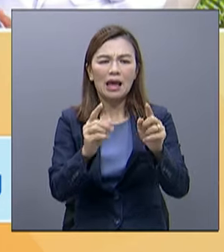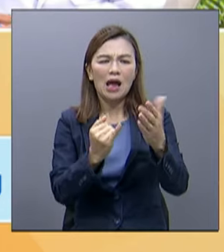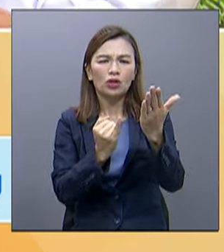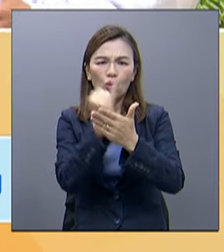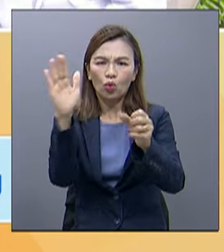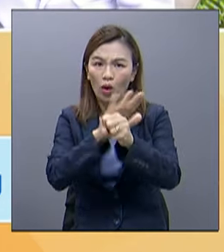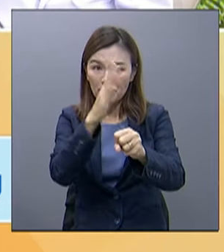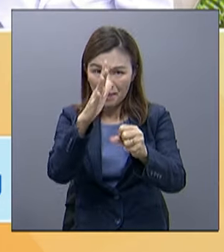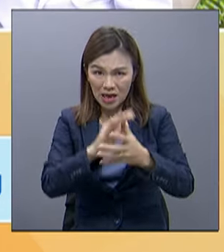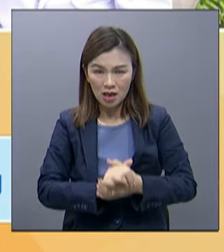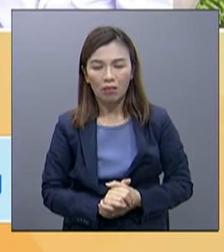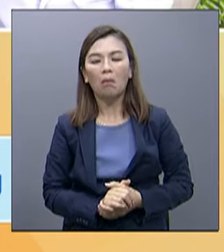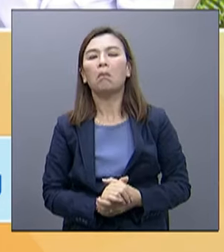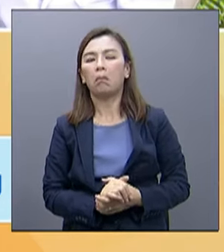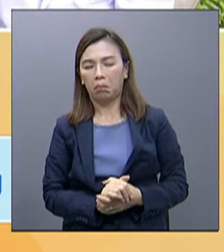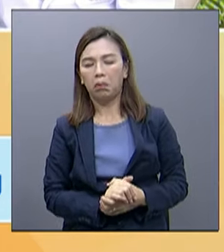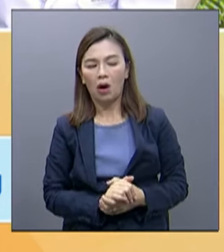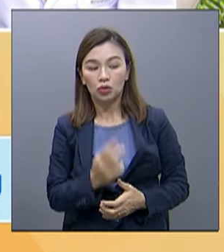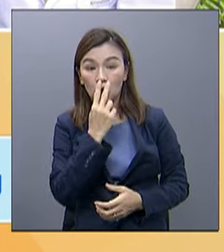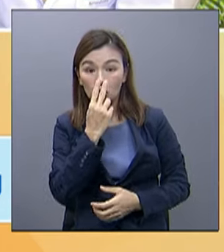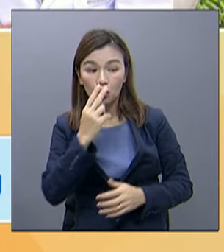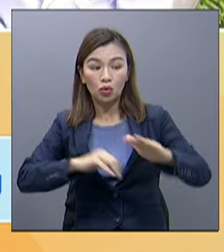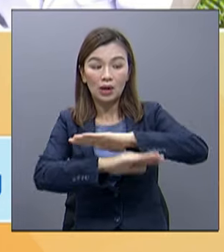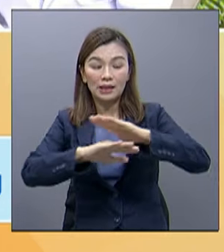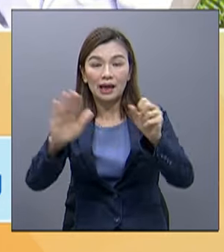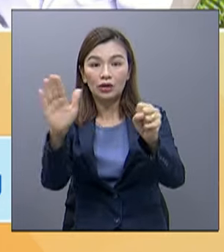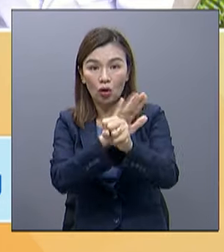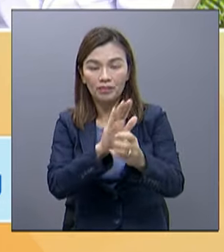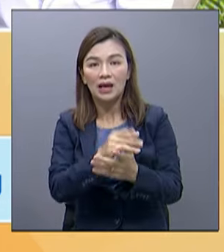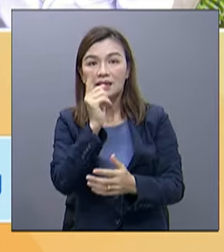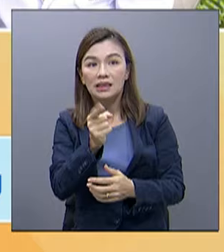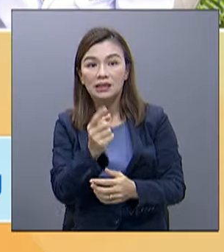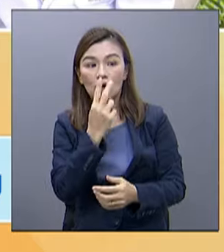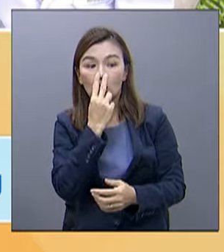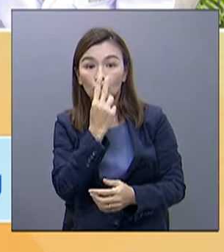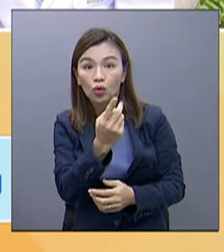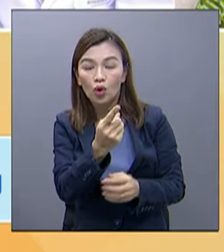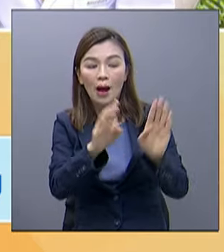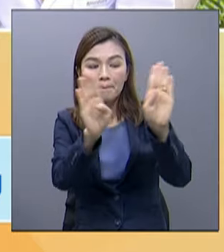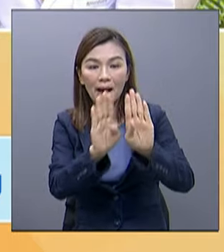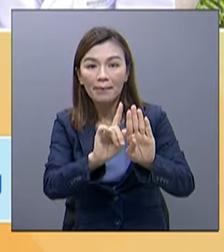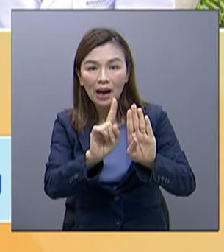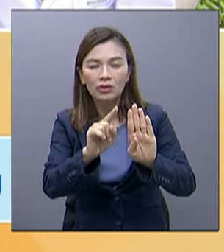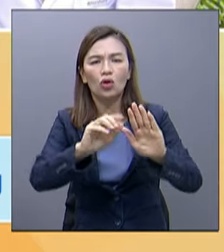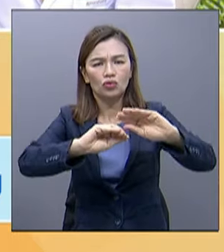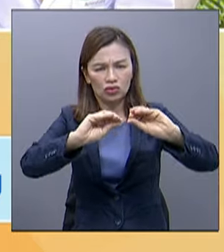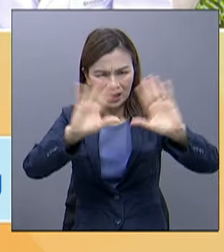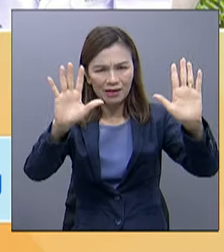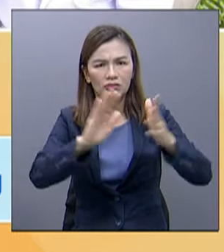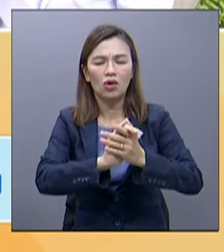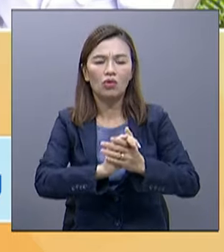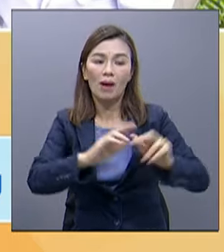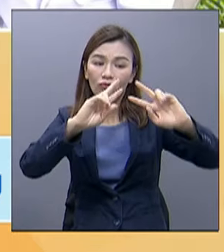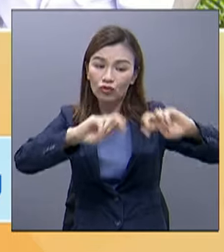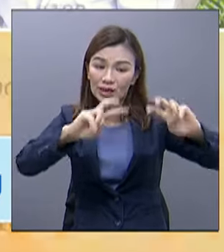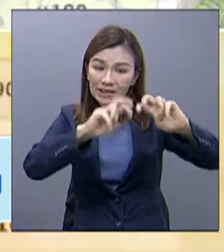ฐานเราถึงจะเอมาบอกได้หรือต้องบอกให้รู้ว่าที่คุณเคลมตรงเนี้ยมันคือระดับระดับไหนของหลักฐานทางด้านวิชาการ